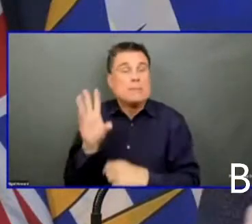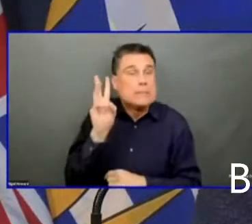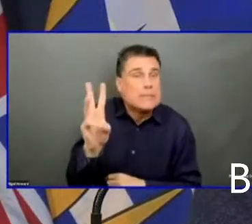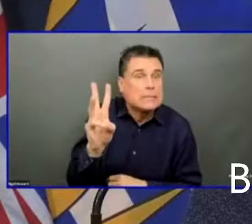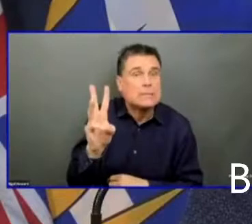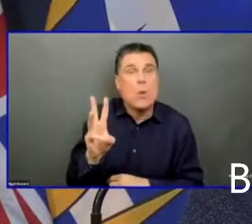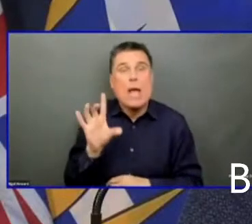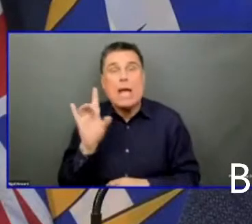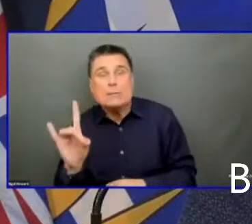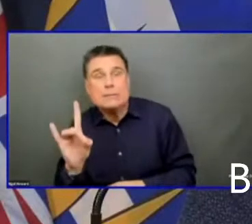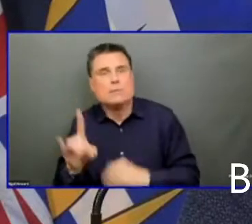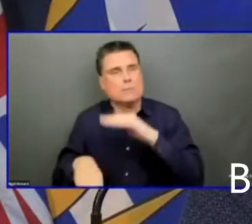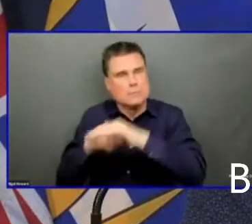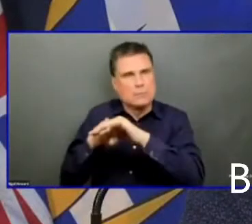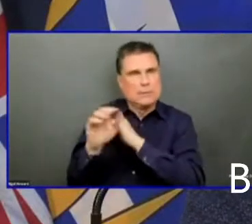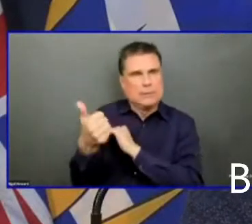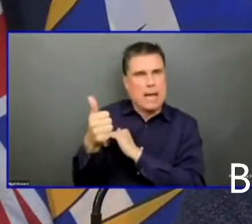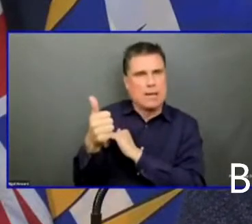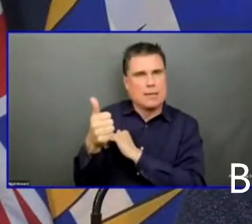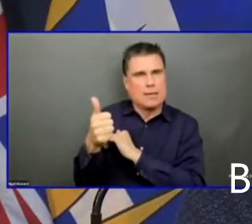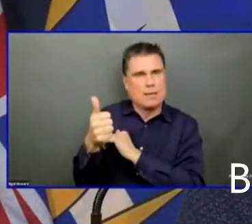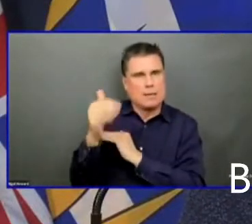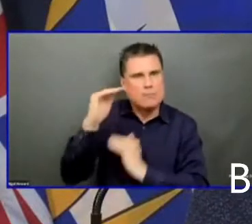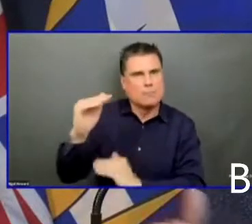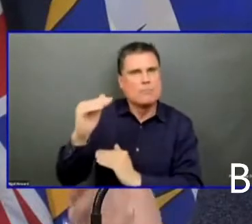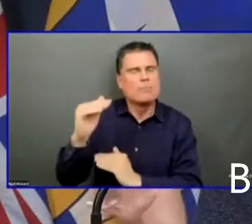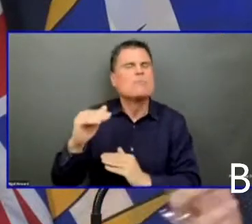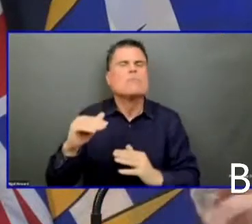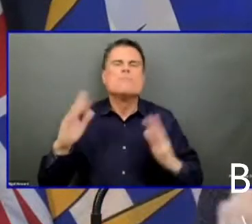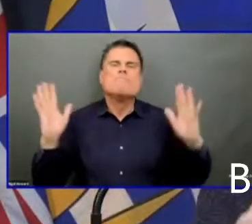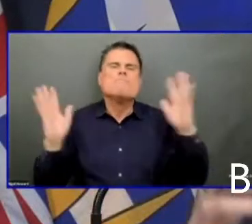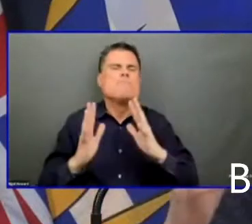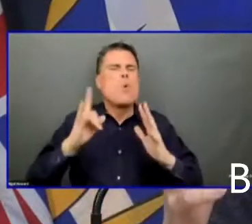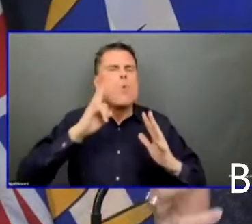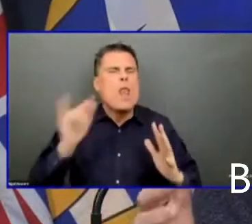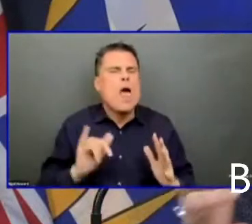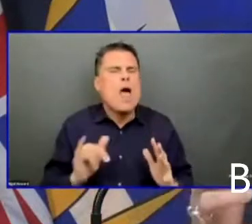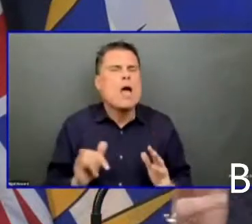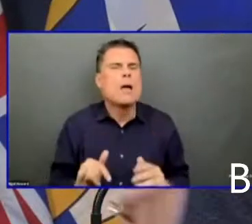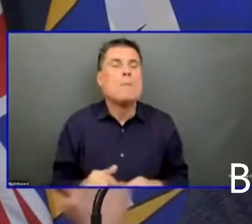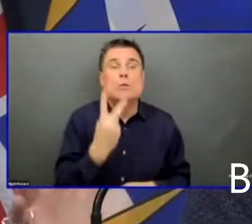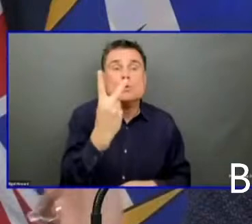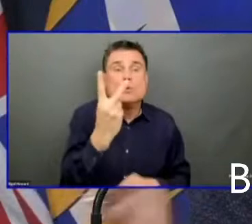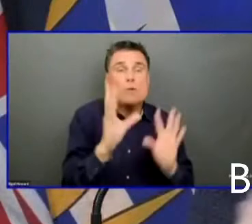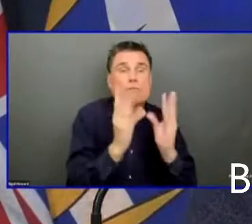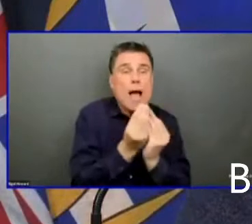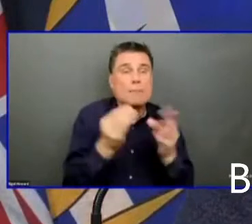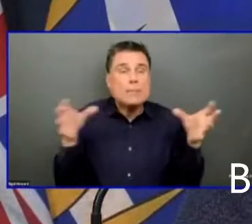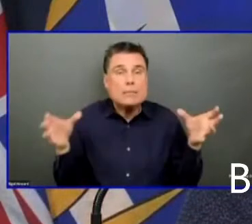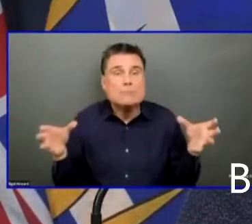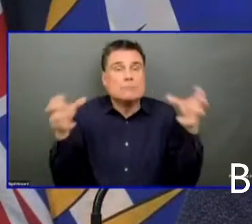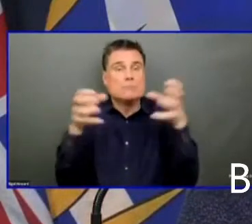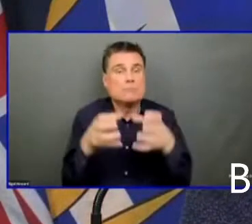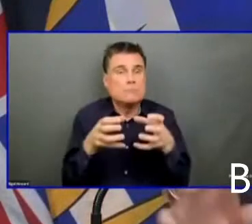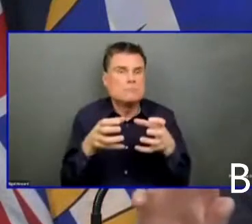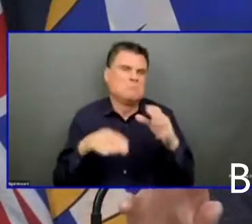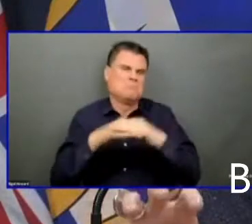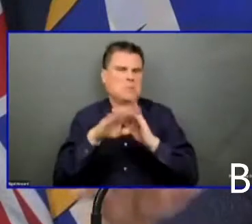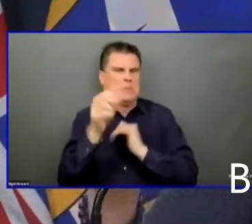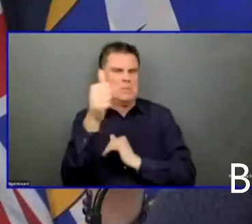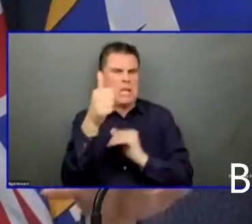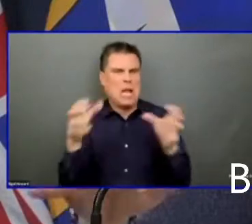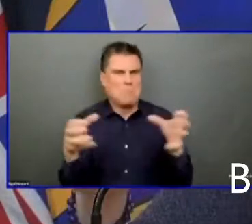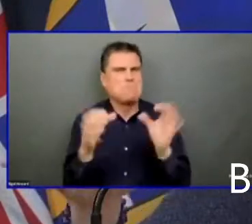好那么主要是2个家庭就可以了，10个人差不多那么大家在室外的，大家